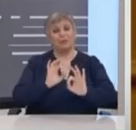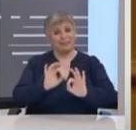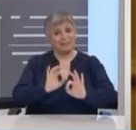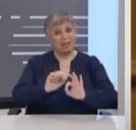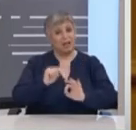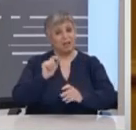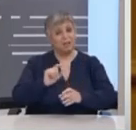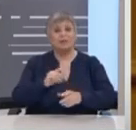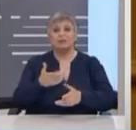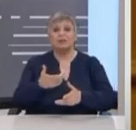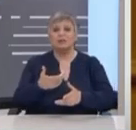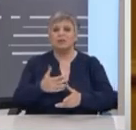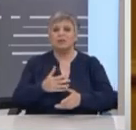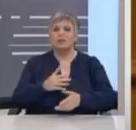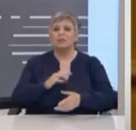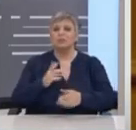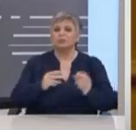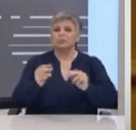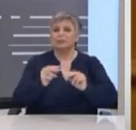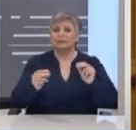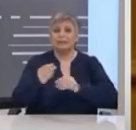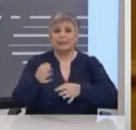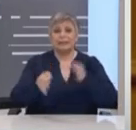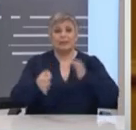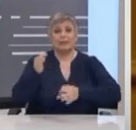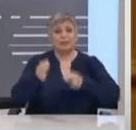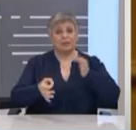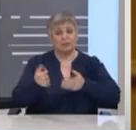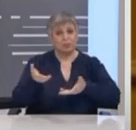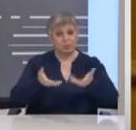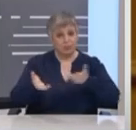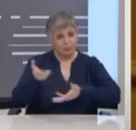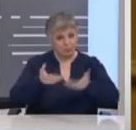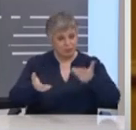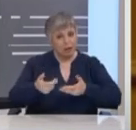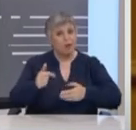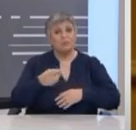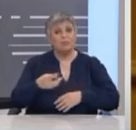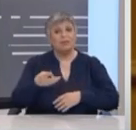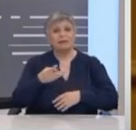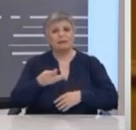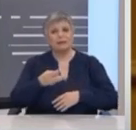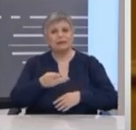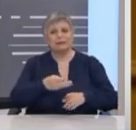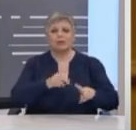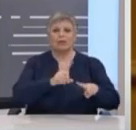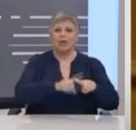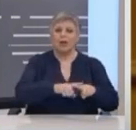στο θέμα που αφορά τη συζήτηση όπου εμπλέκονται οι κίνδυνες δυνάμεις, παρεμβαίνουμε πολύ ουσιαστικά στη διαμόρφωση ενός